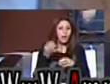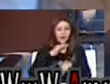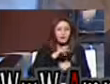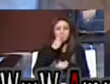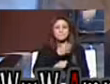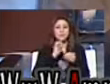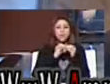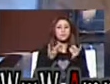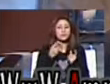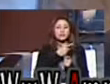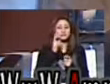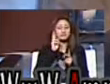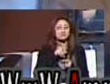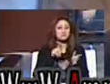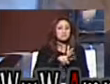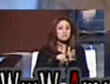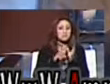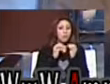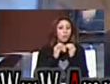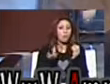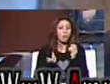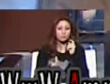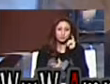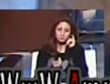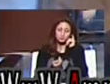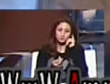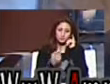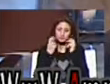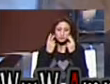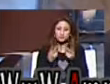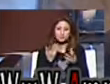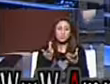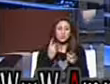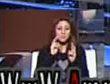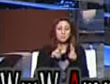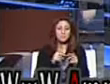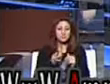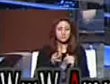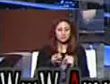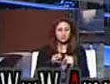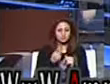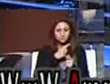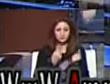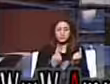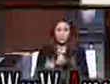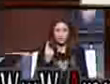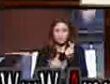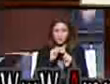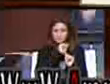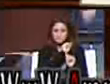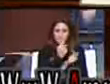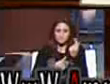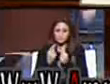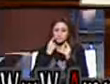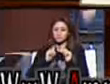وراء هذه الجريمه في تقديرك؟ كان يعني بيشرفوا على زراعتهم وبيتابعوا زراعه القصب